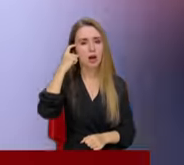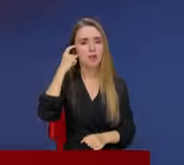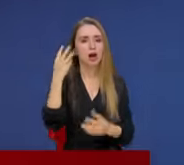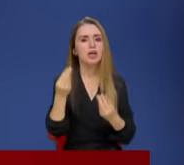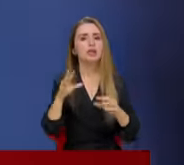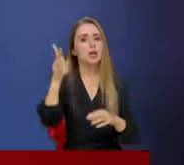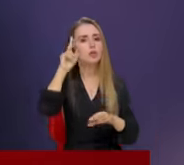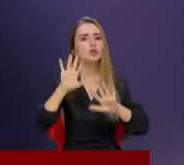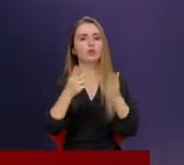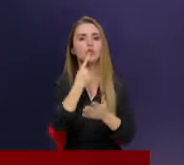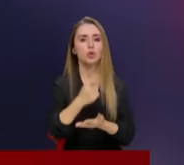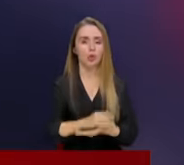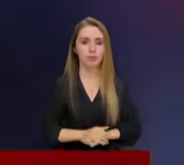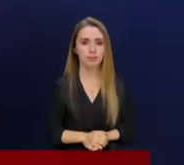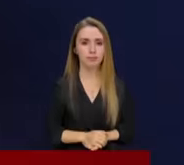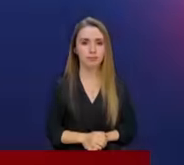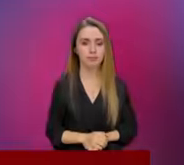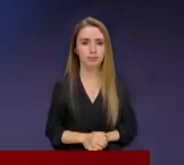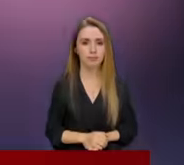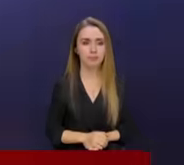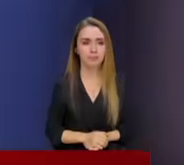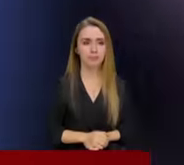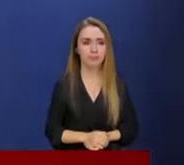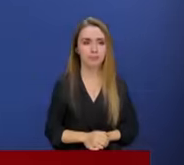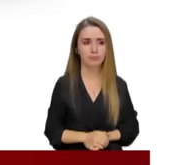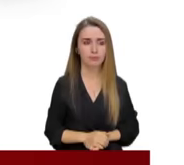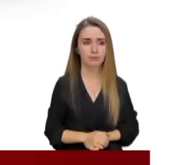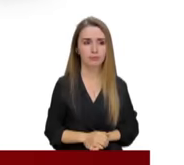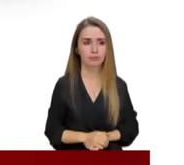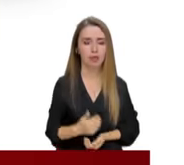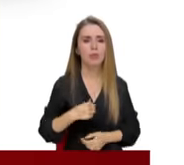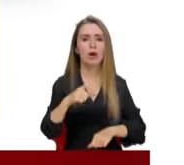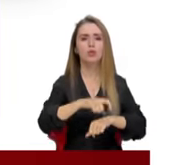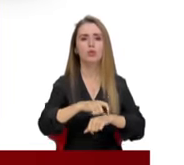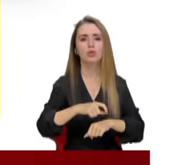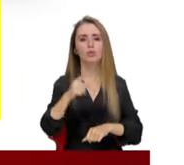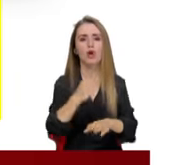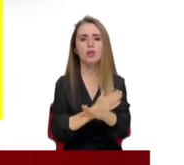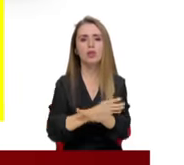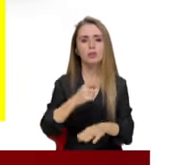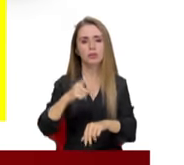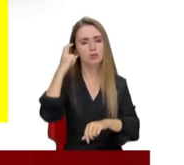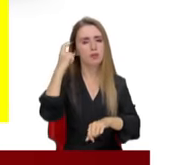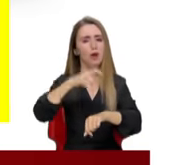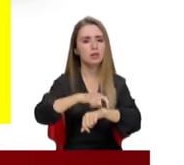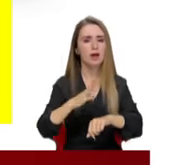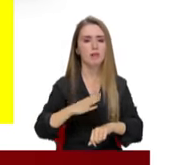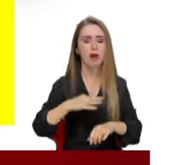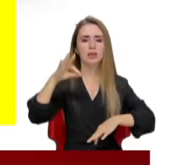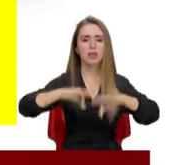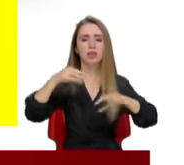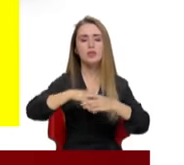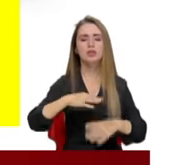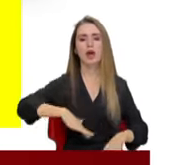değil açıklaması yaptı. Şu anda bile bizim... Ben doktorum, yurttaşımız hasta. Onun tedavisi için de her